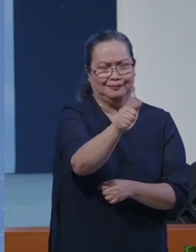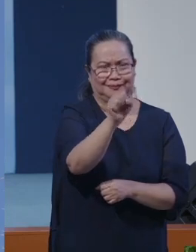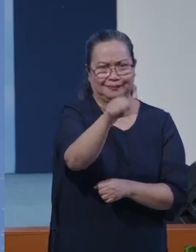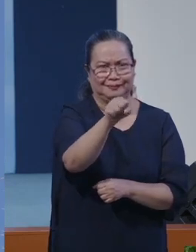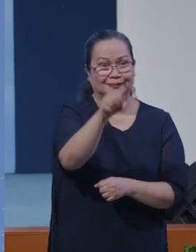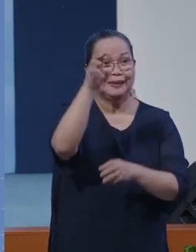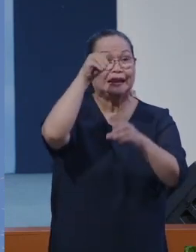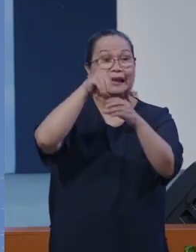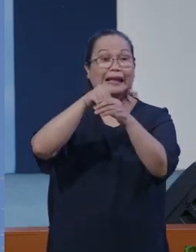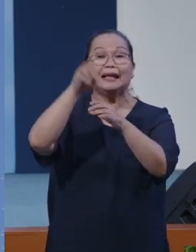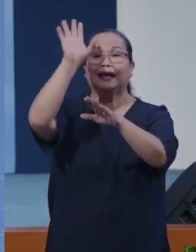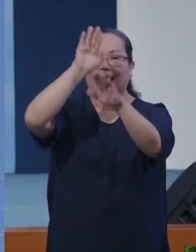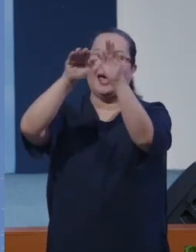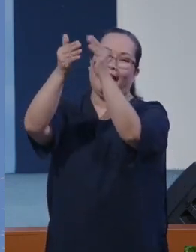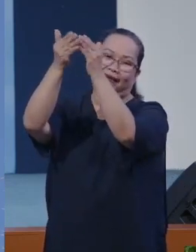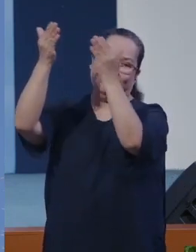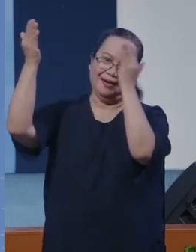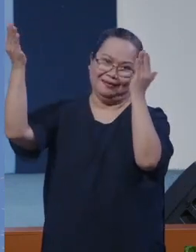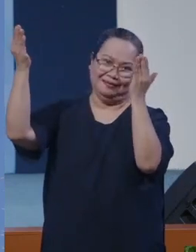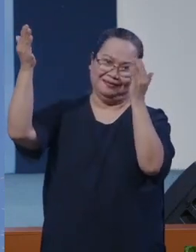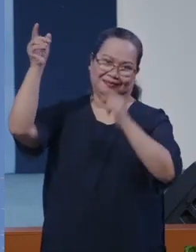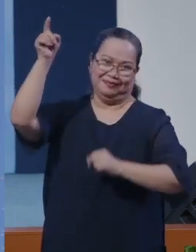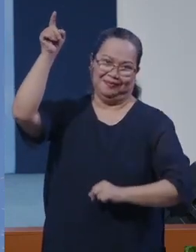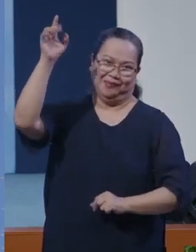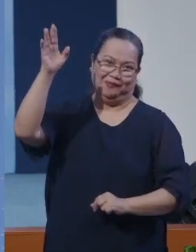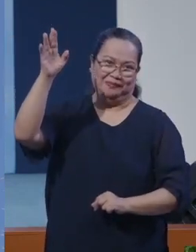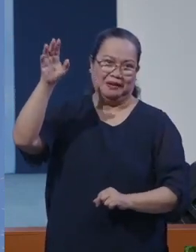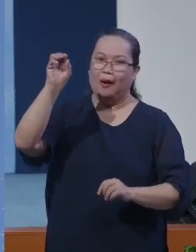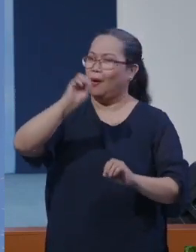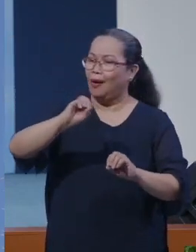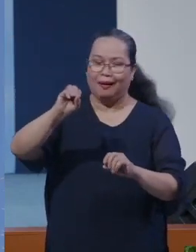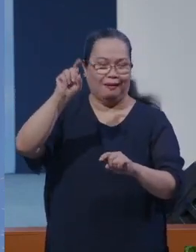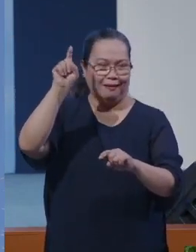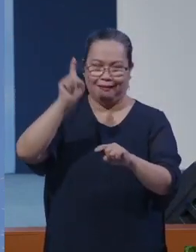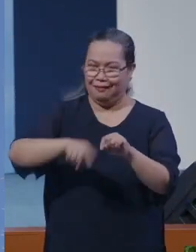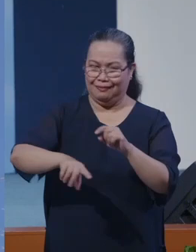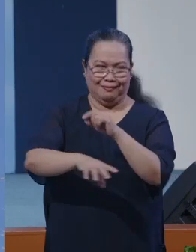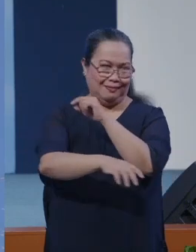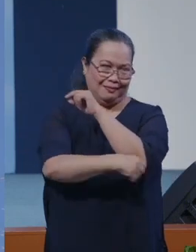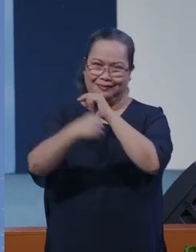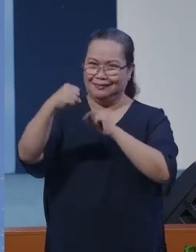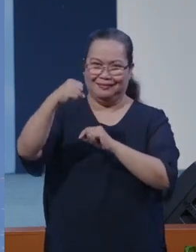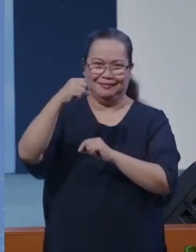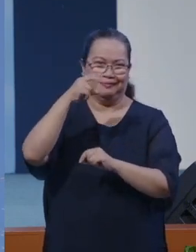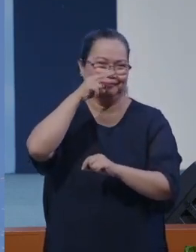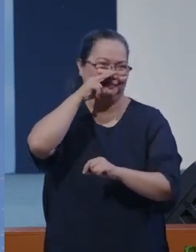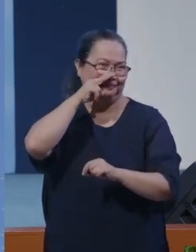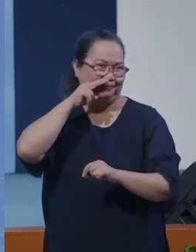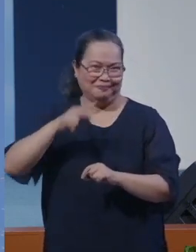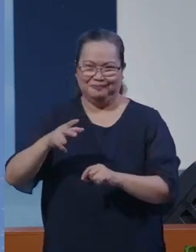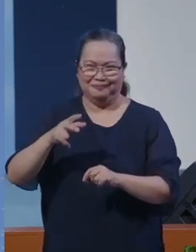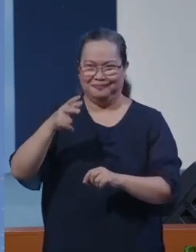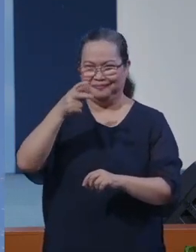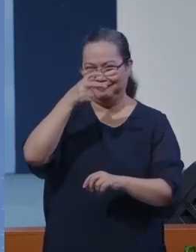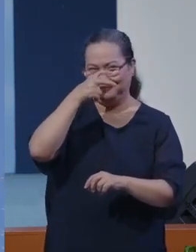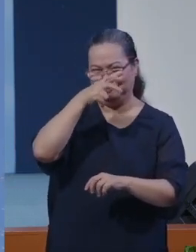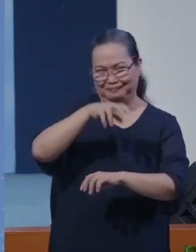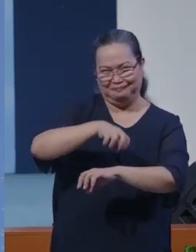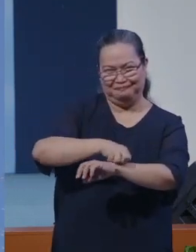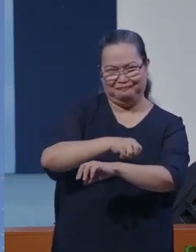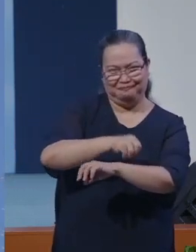In heaven. Kung saan hindi maaaring mawala ang kahit na anong kayamanan. Ang lahat ng iniipon natin sa